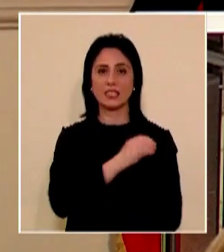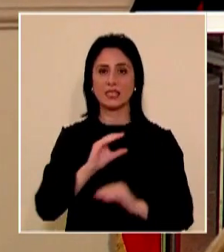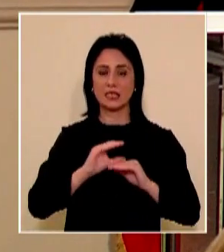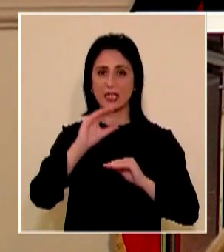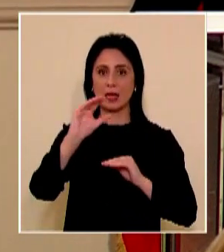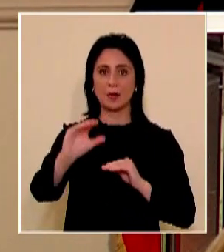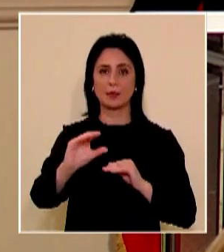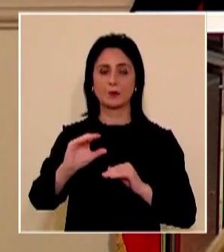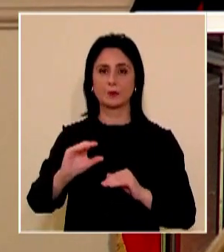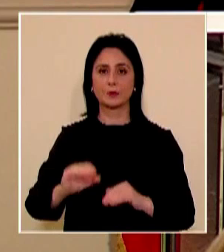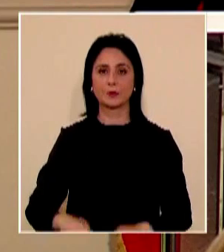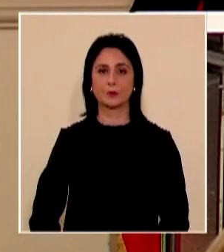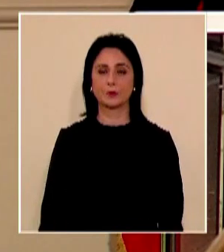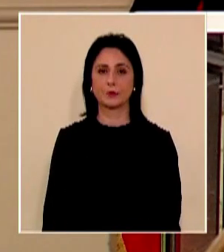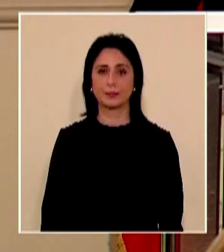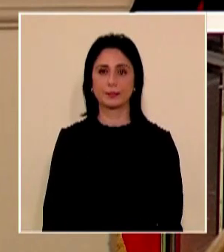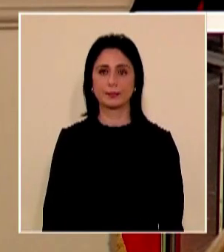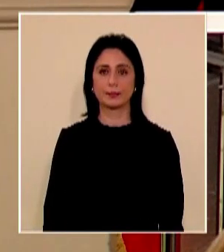Proszę Państwa,